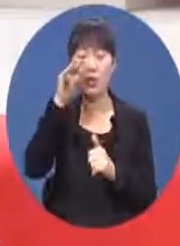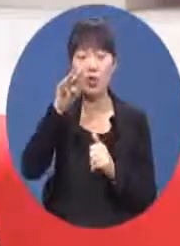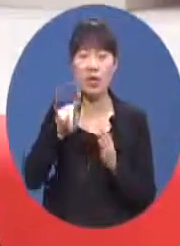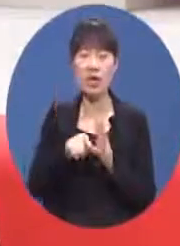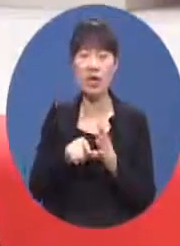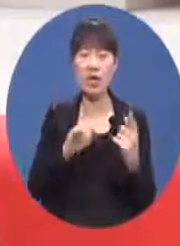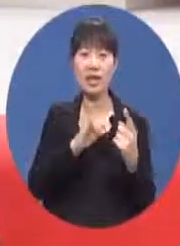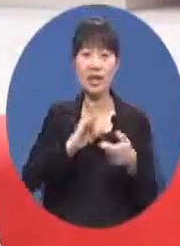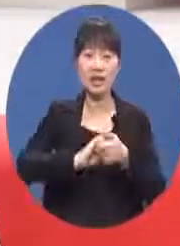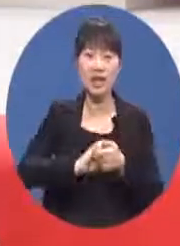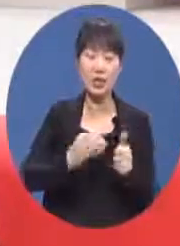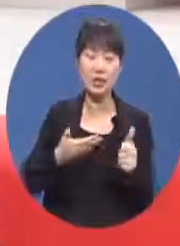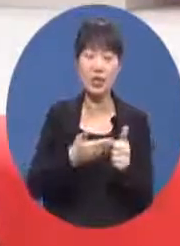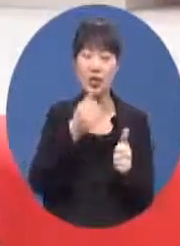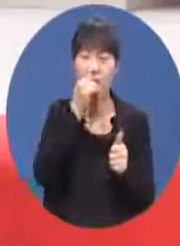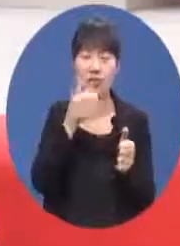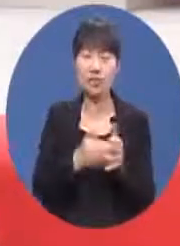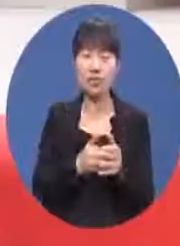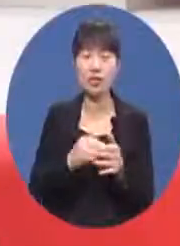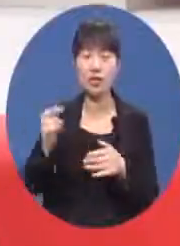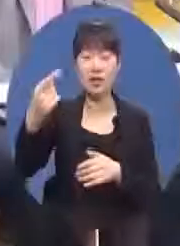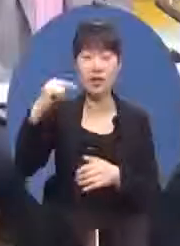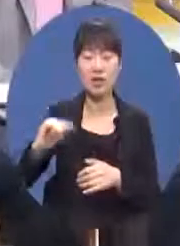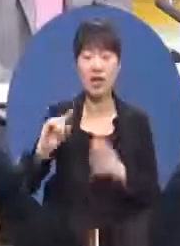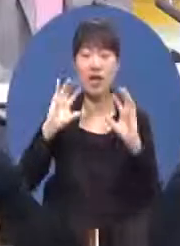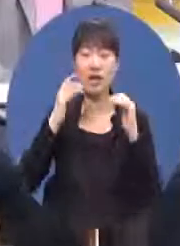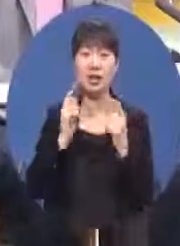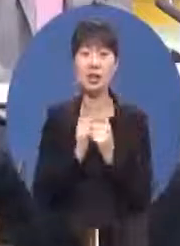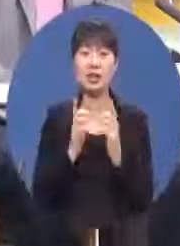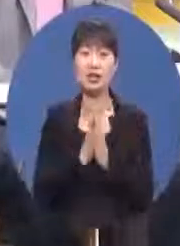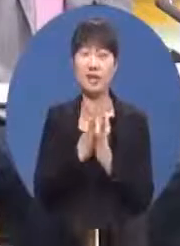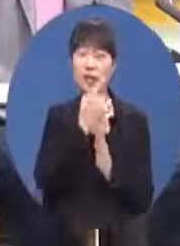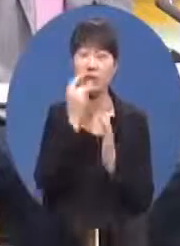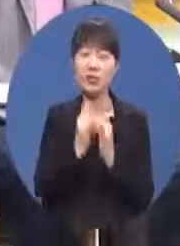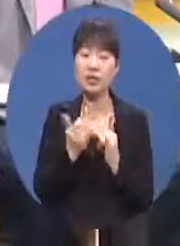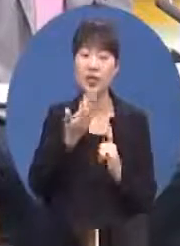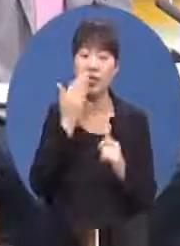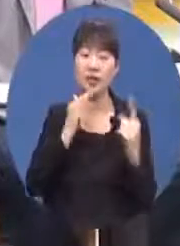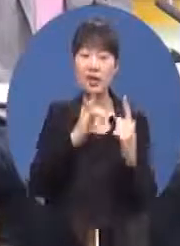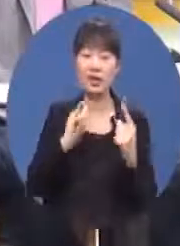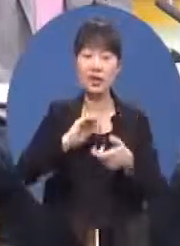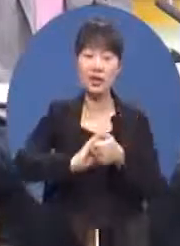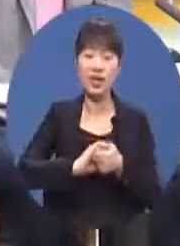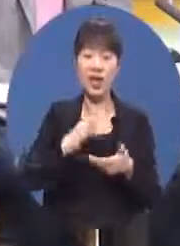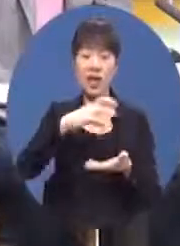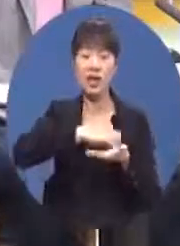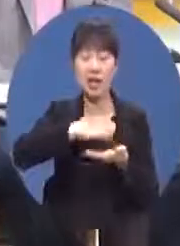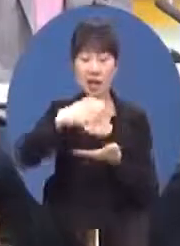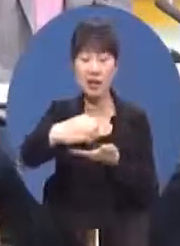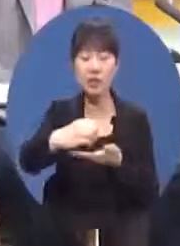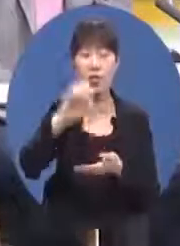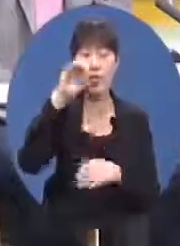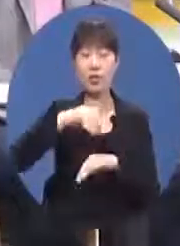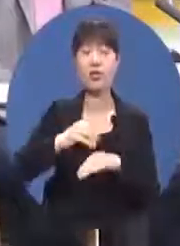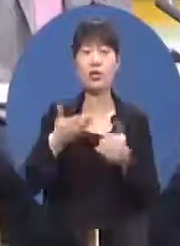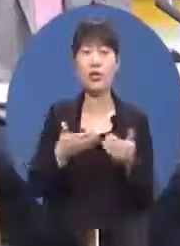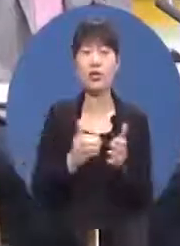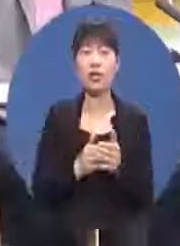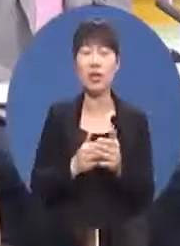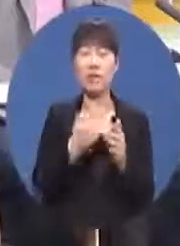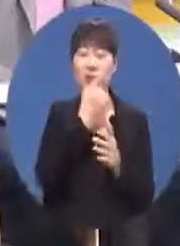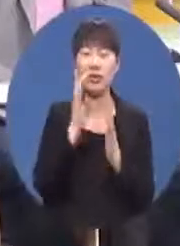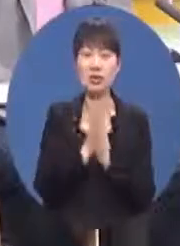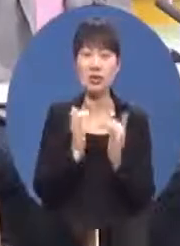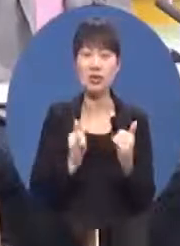아이에게 1인양만을 제공을 해주고 그 다음에는 아이가 직접 본인이 먹는 1인양을 덜어가도록 훈련을 해서